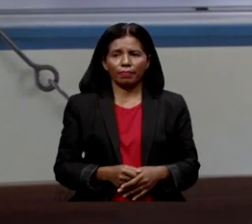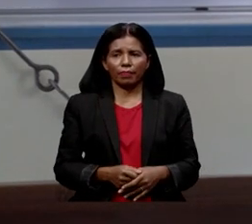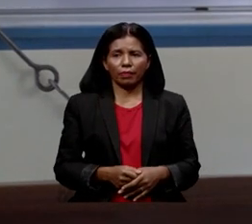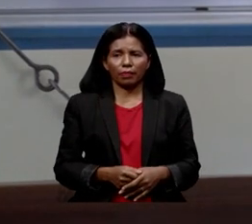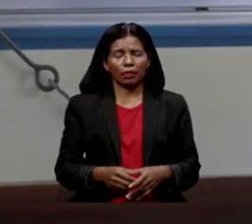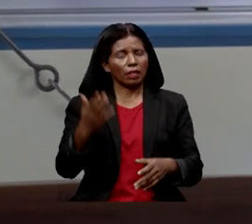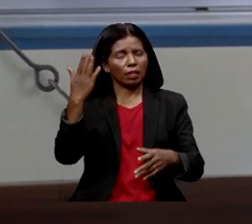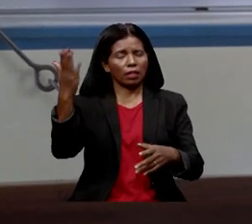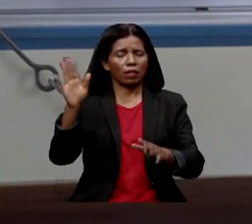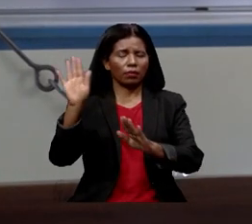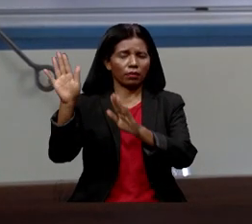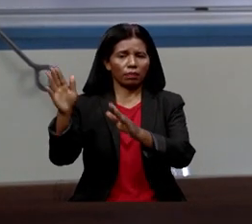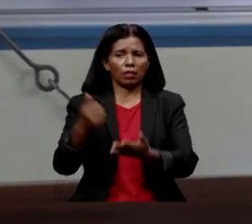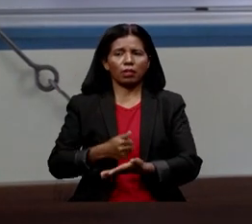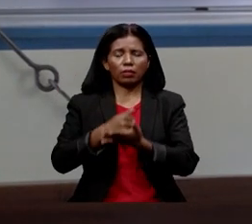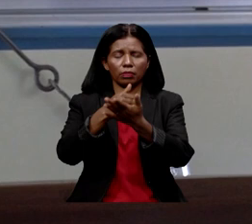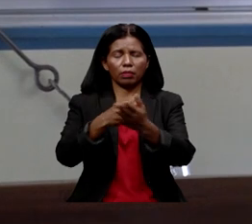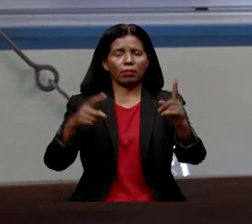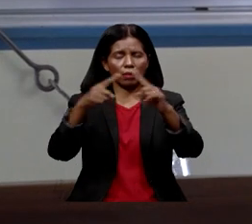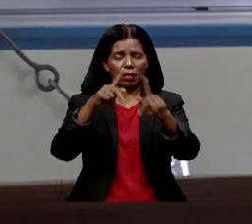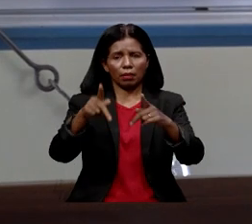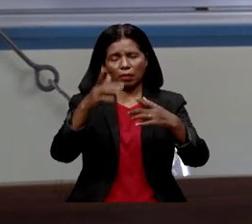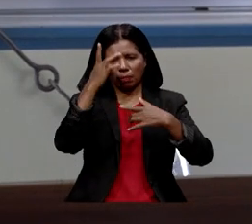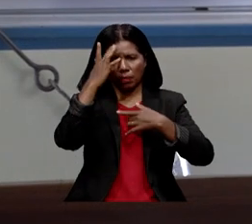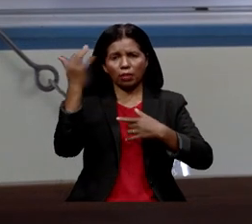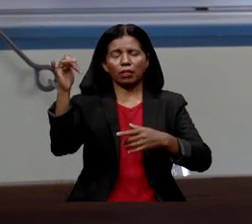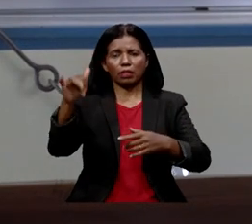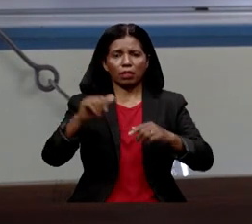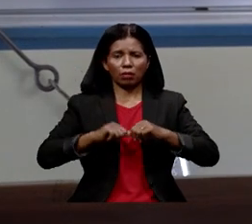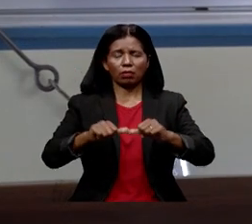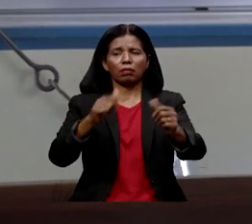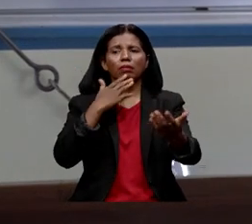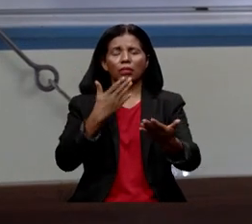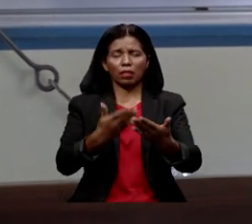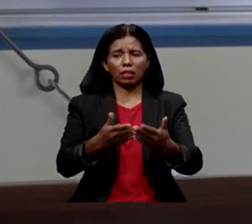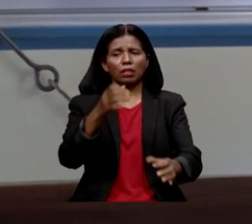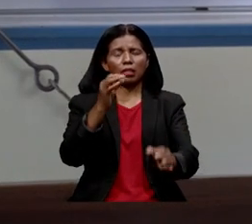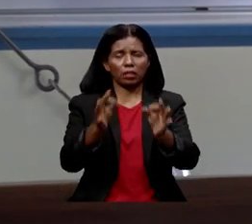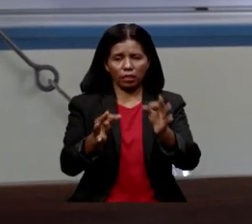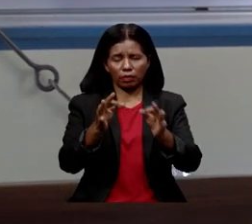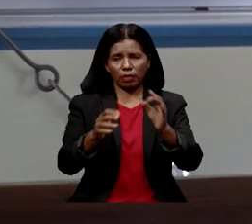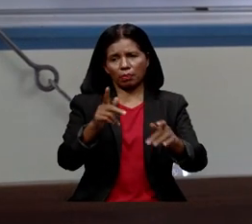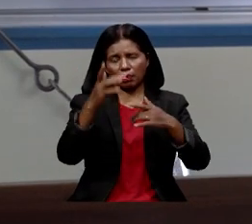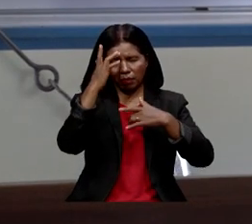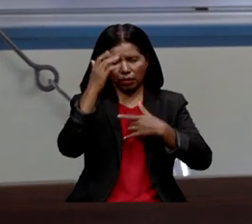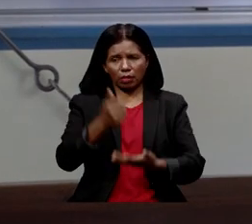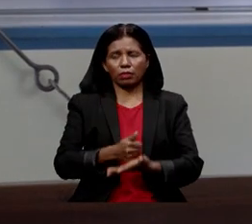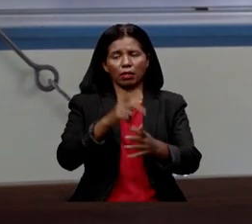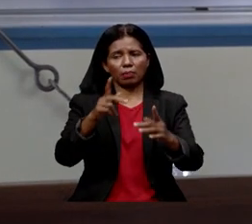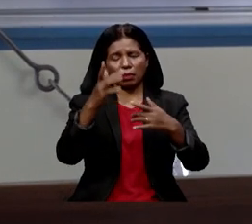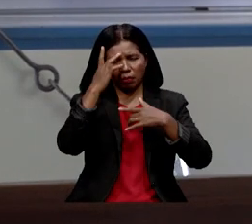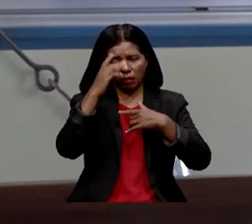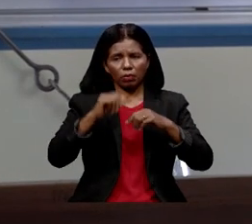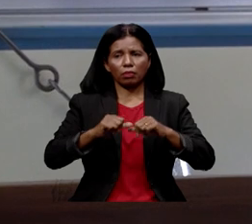iha base ni ba atendimento ba paciente sira la o hela se paciente atendimento ba paciente sira la